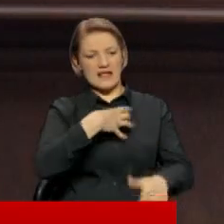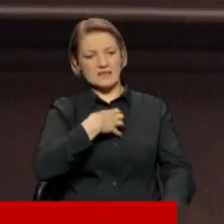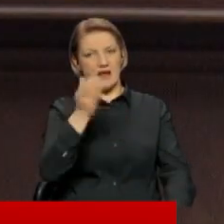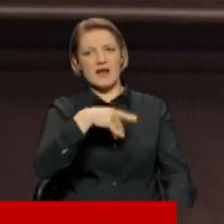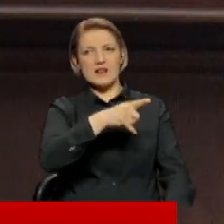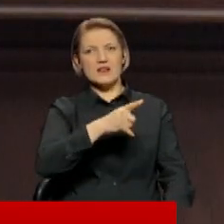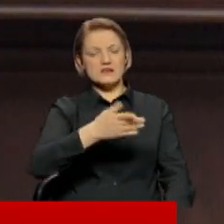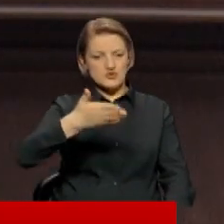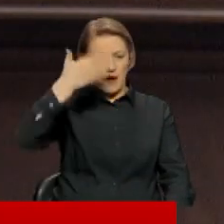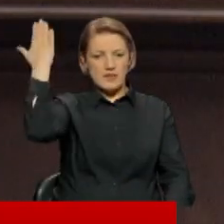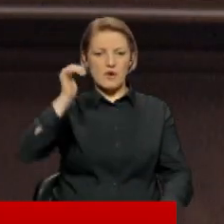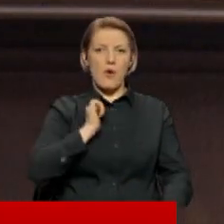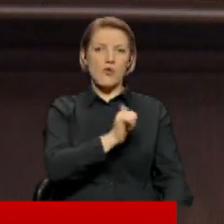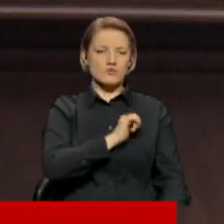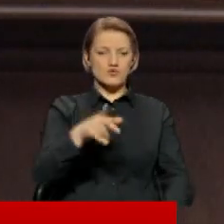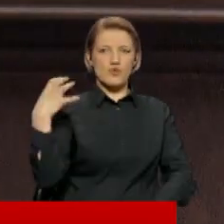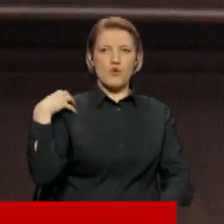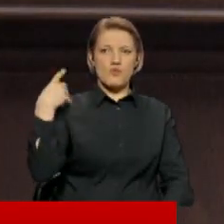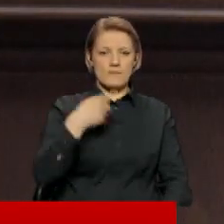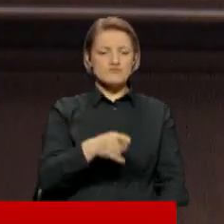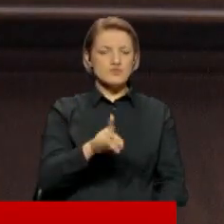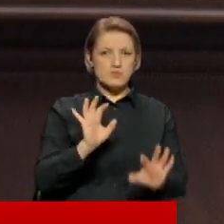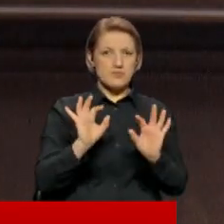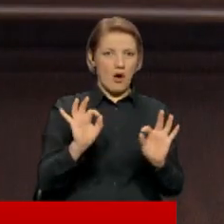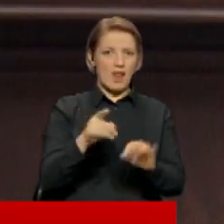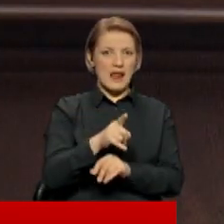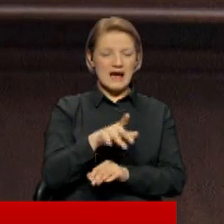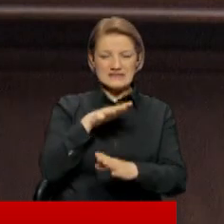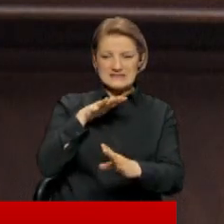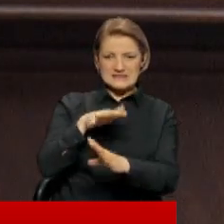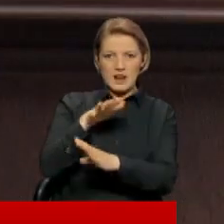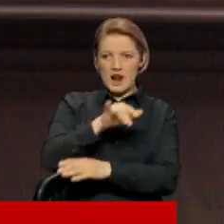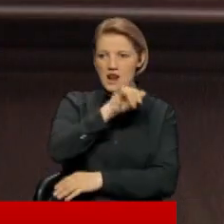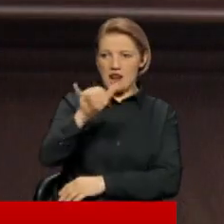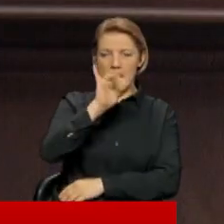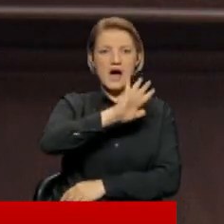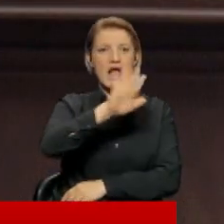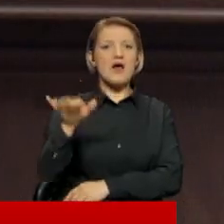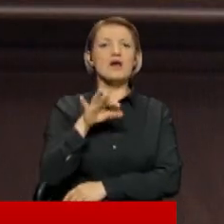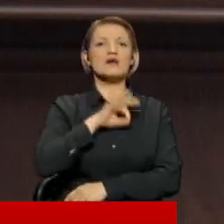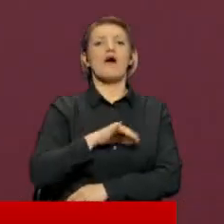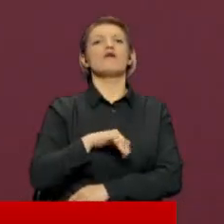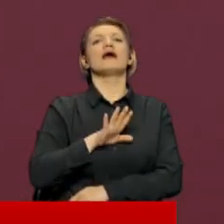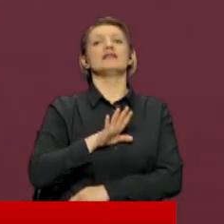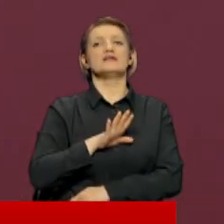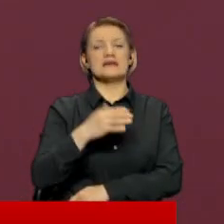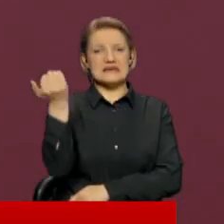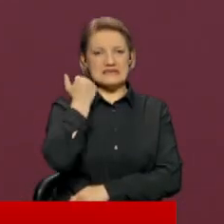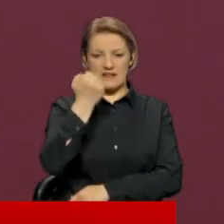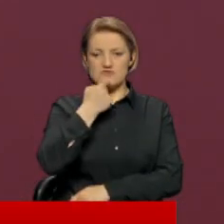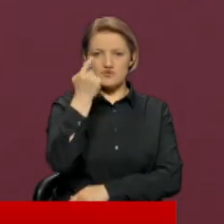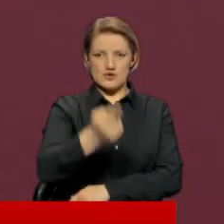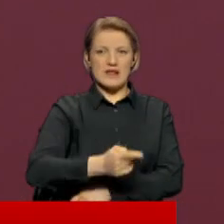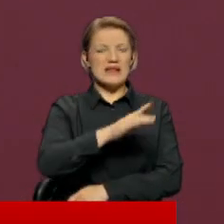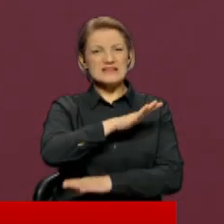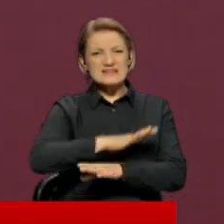bil Şanlı ordumuzun komutanlarına bu şekilde saldırmak öyle herkesin karı değildir yalan söylerken